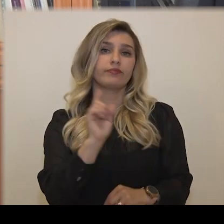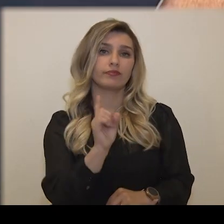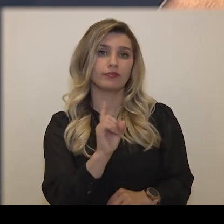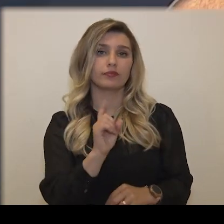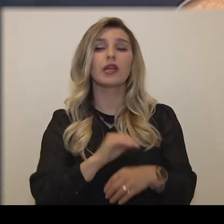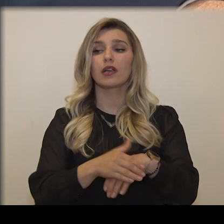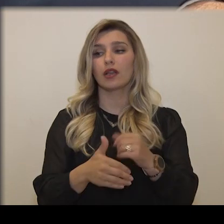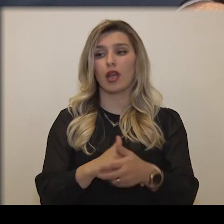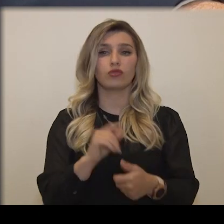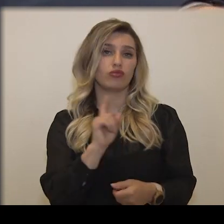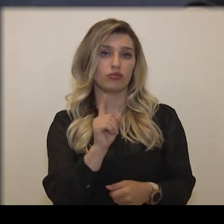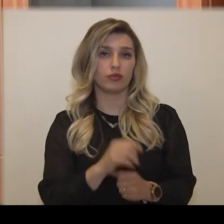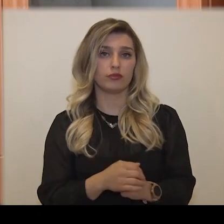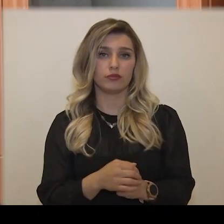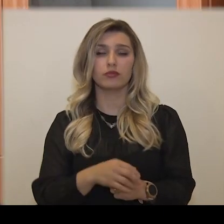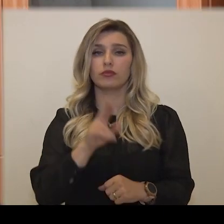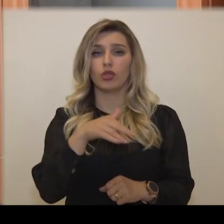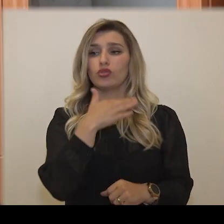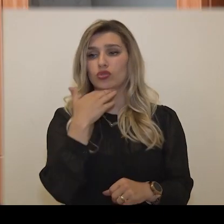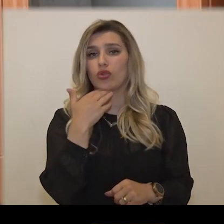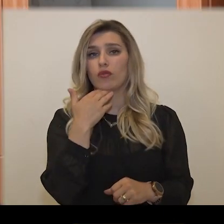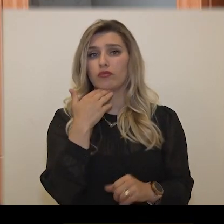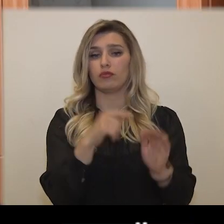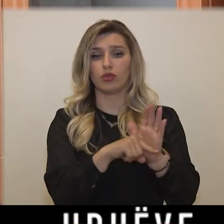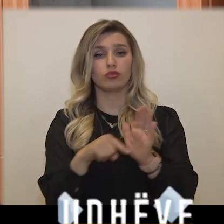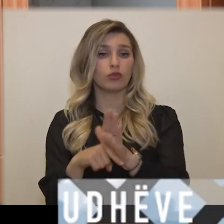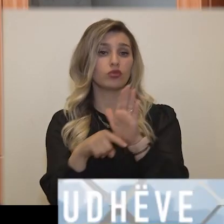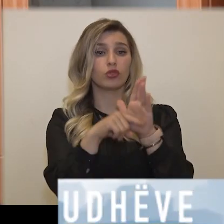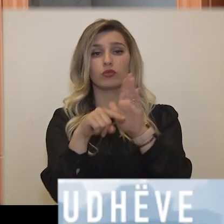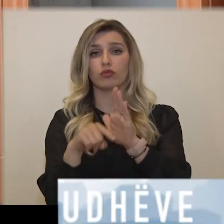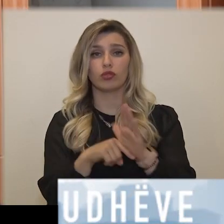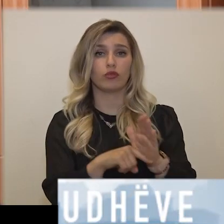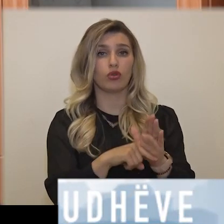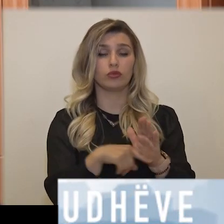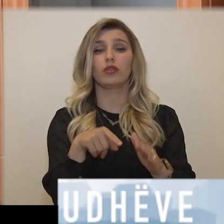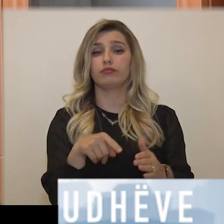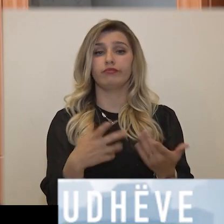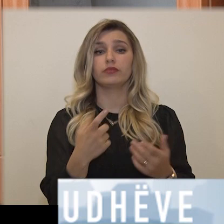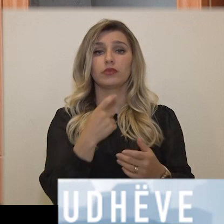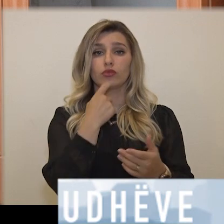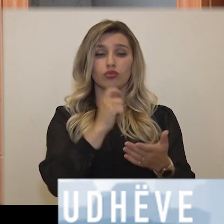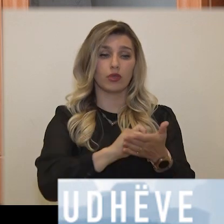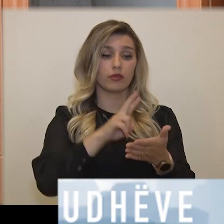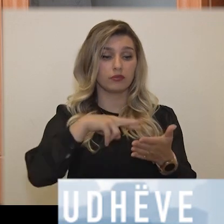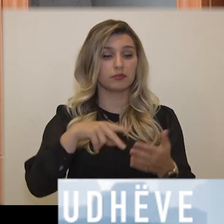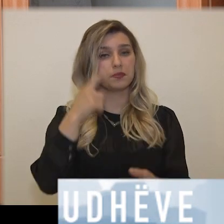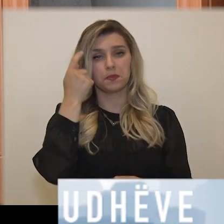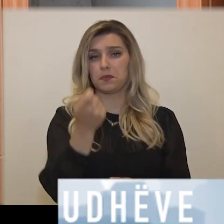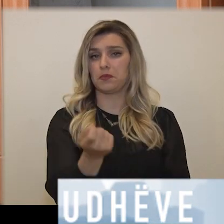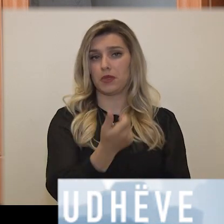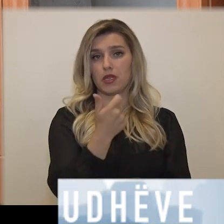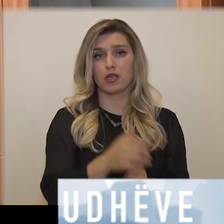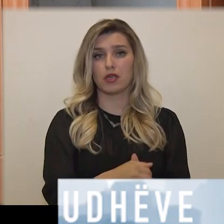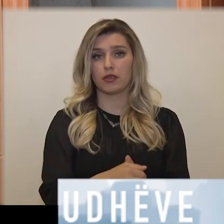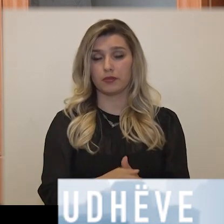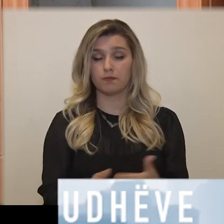është e kënaqshme. Ka shumë, më thënë, mangësi. Ata shumë pak, më thënë, njohin shkrim leximin. Dhe normal që nuk